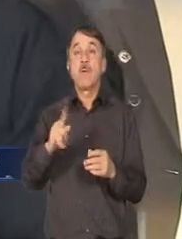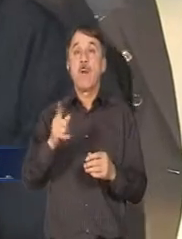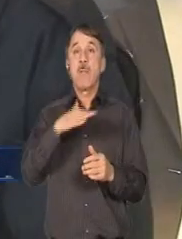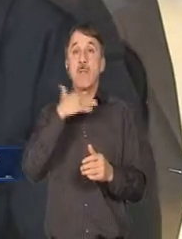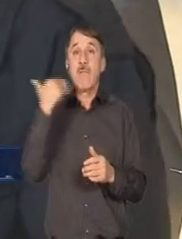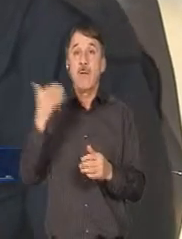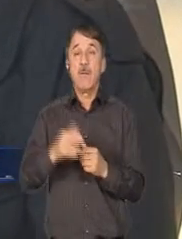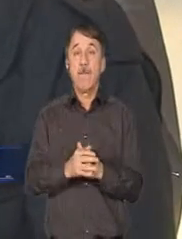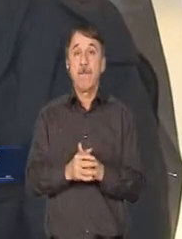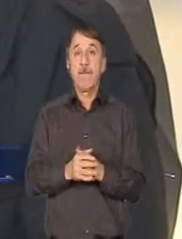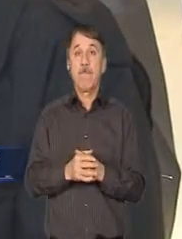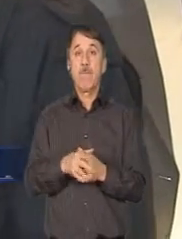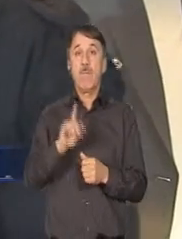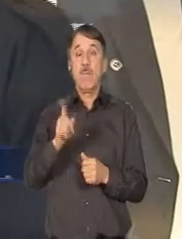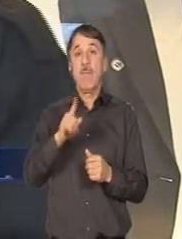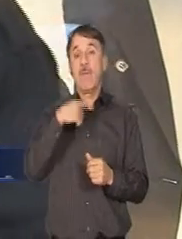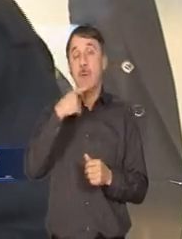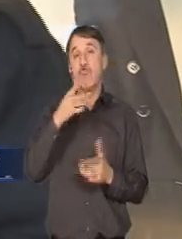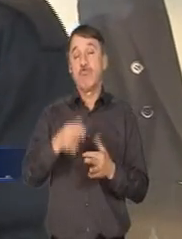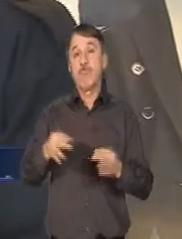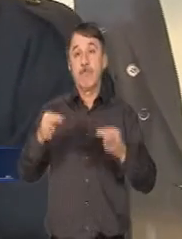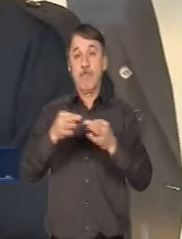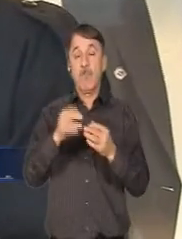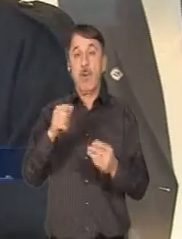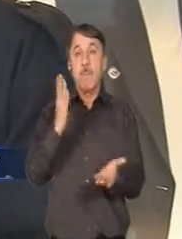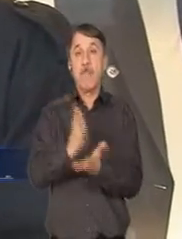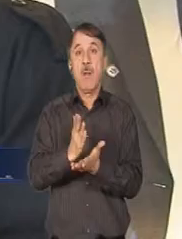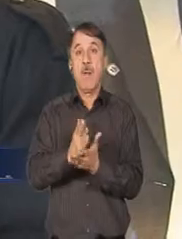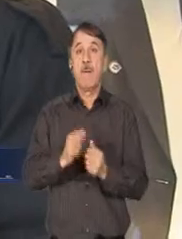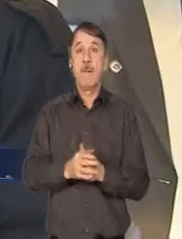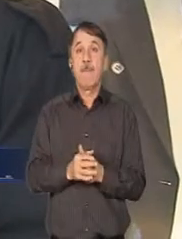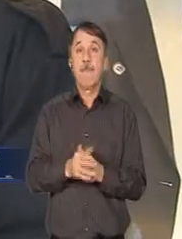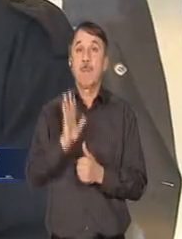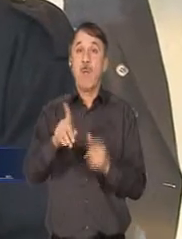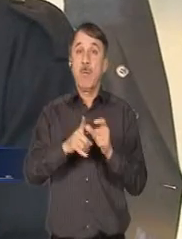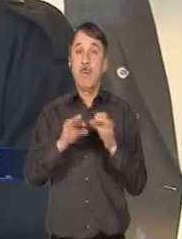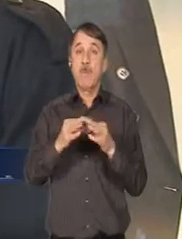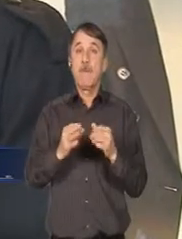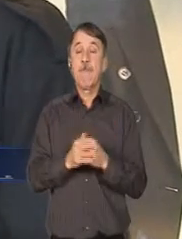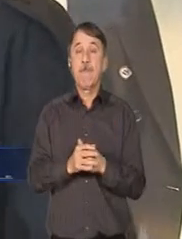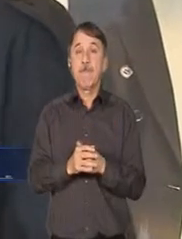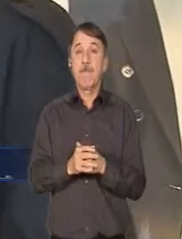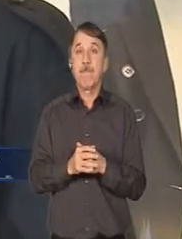može biti dovoljno. Jednostavno je takva situacija, mnogo je automobila. Tako da